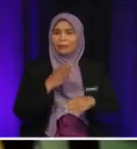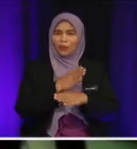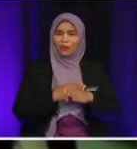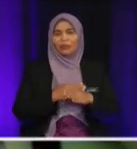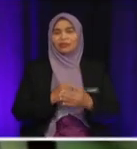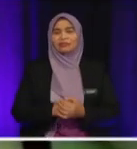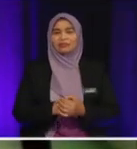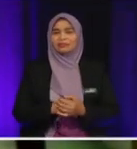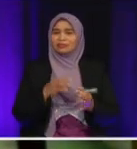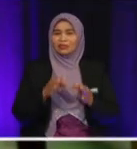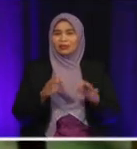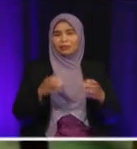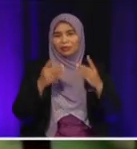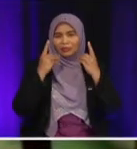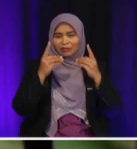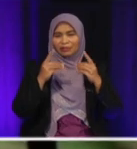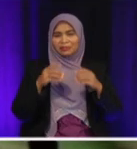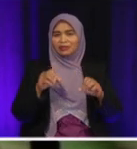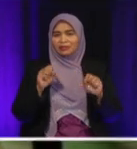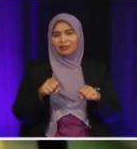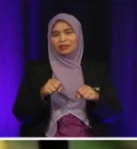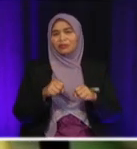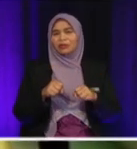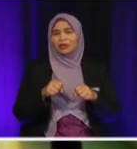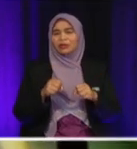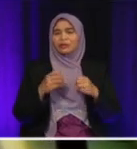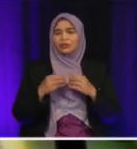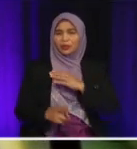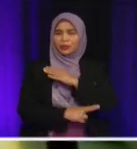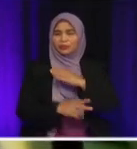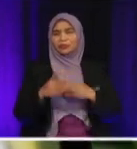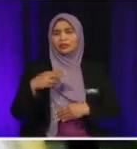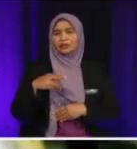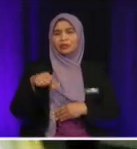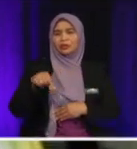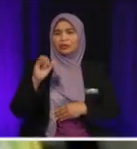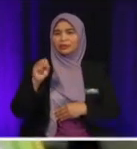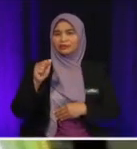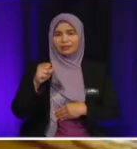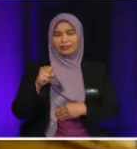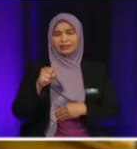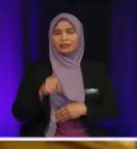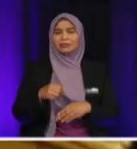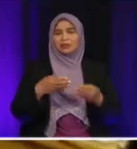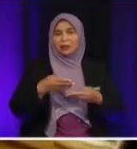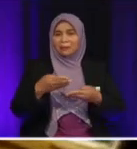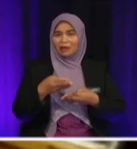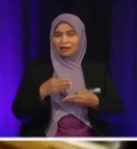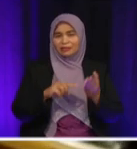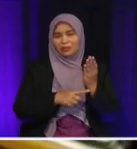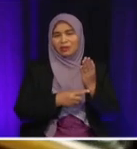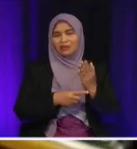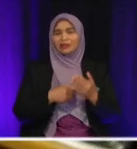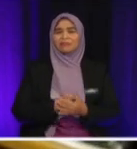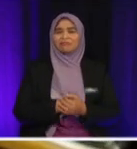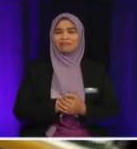tu mestilah kena hukum hudud kan? Tak pun kena hukum kisas. Orang kata balas balik apa yang dia buat kat kita kan? Amboi, sedapnya kata